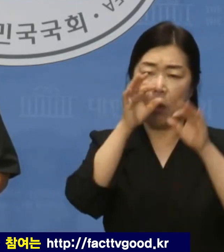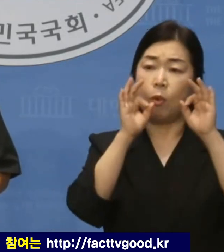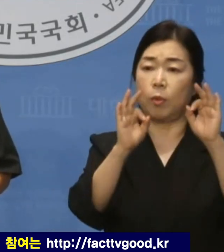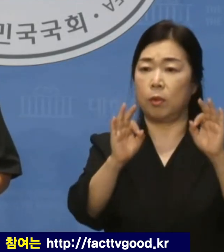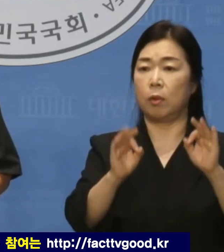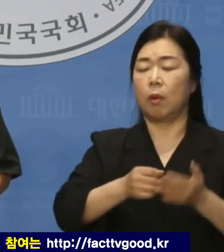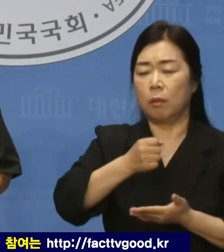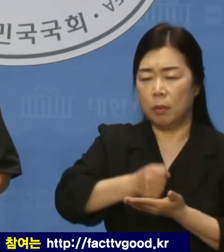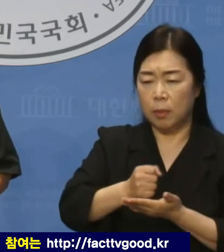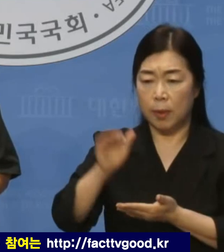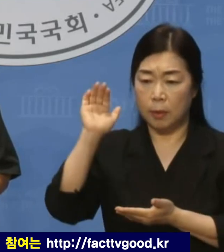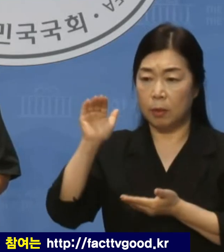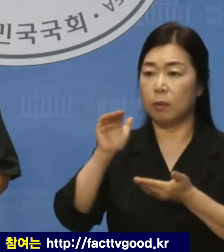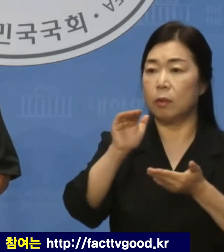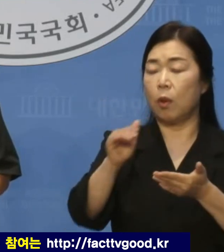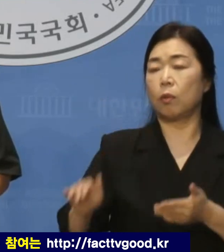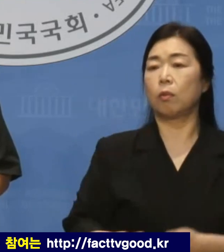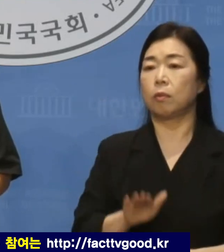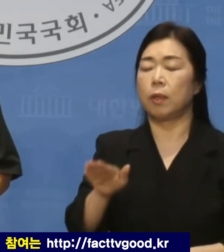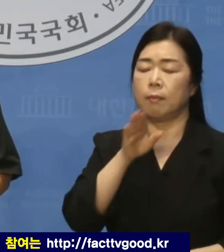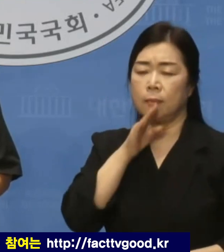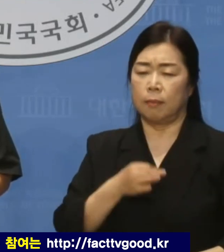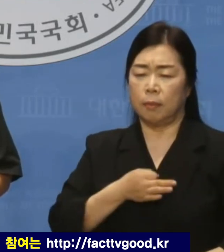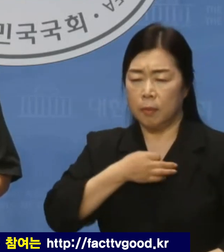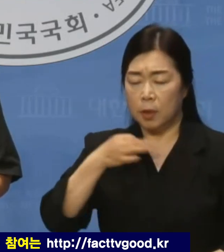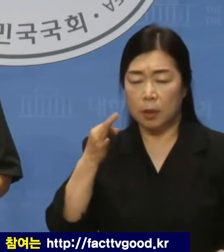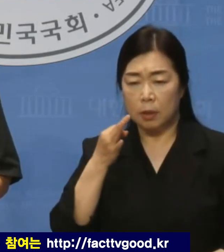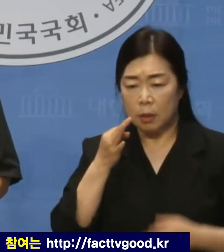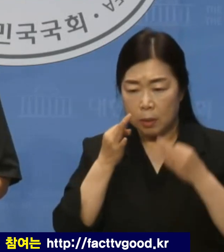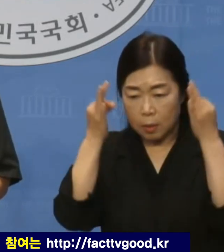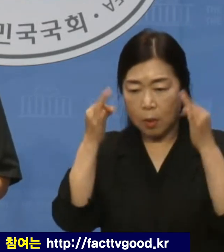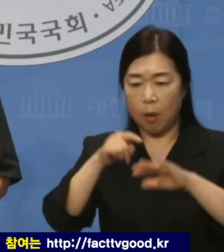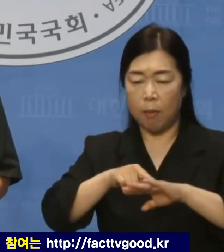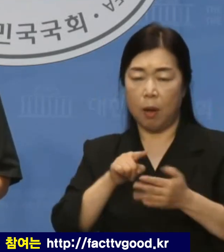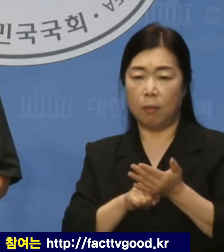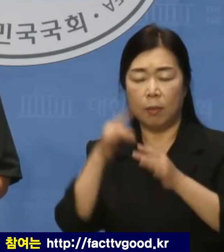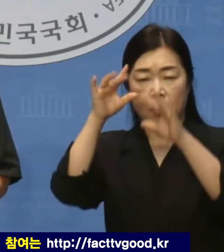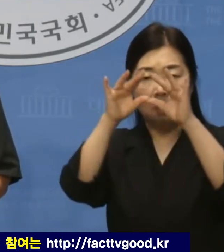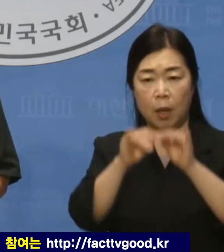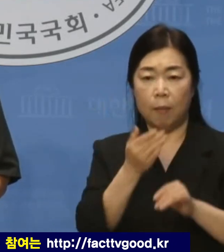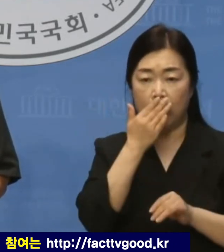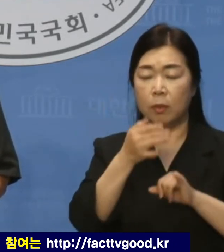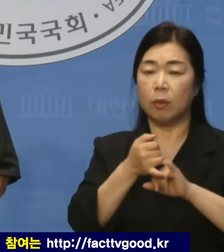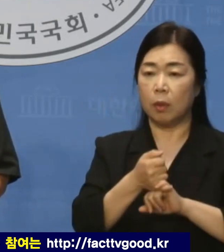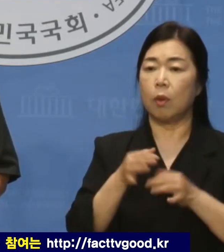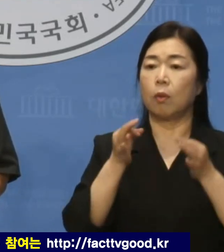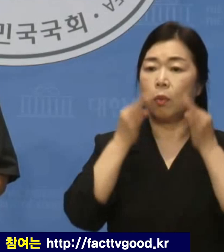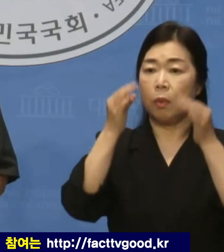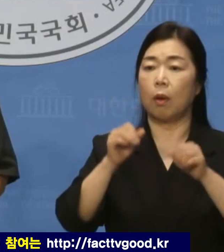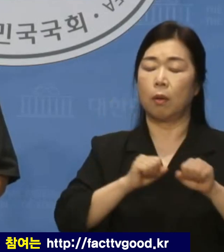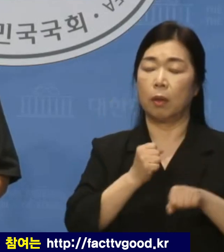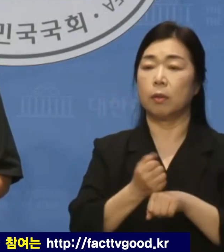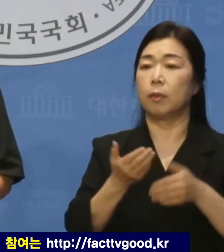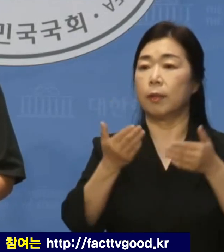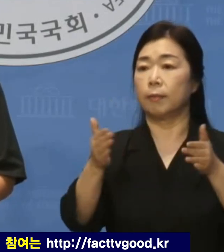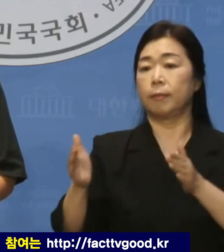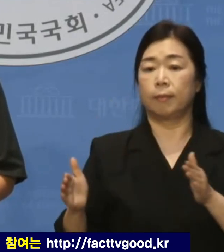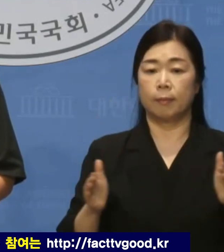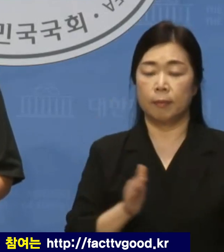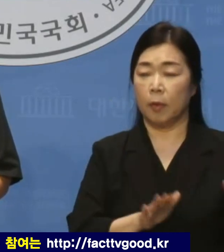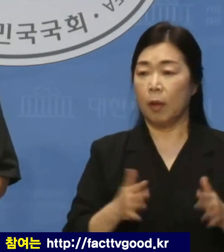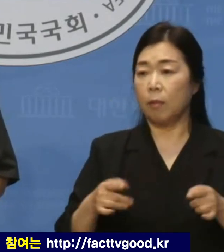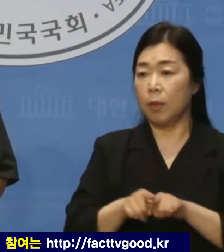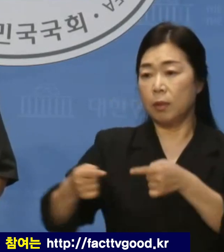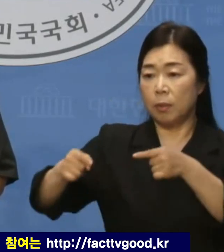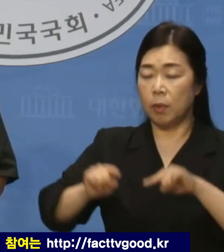지켜보면서 호소하고 또 우리의 진정성이 마음에 닿기를 바라면서 호소하도록 하겠습니다. 다음은 함께해